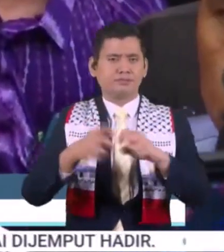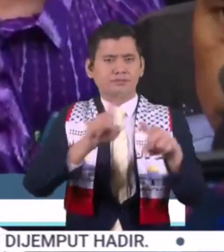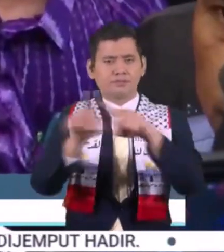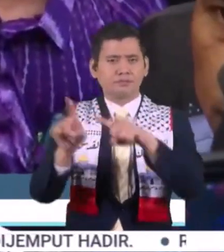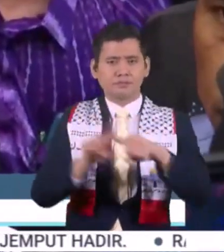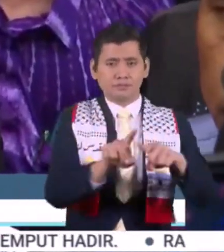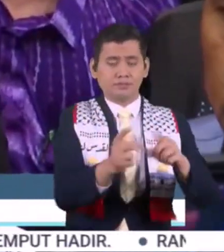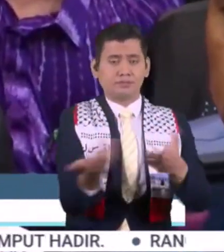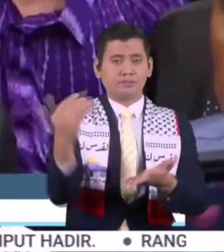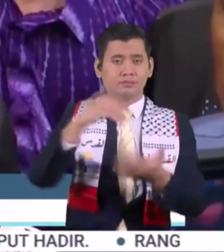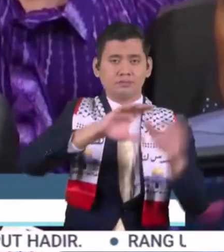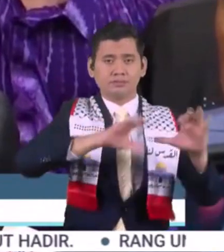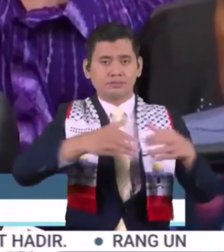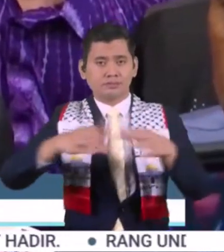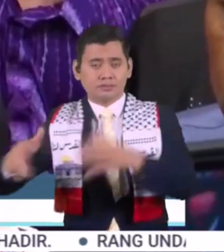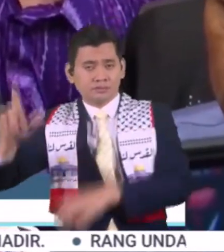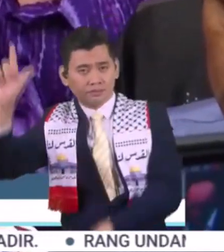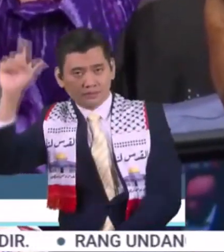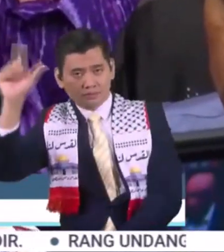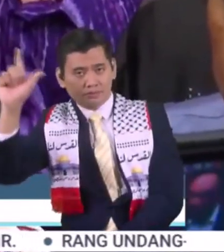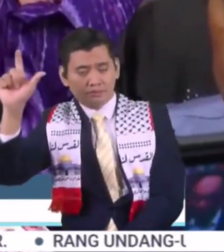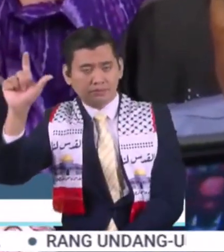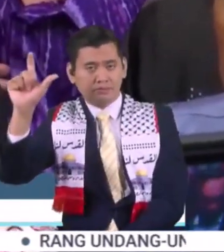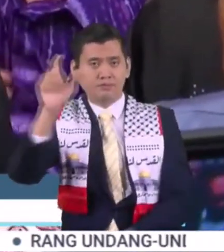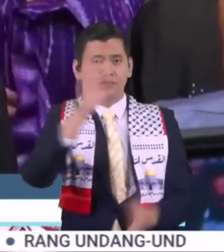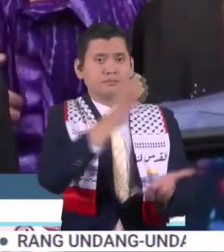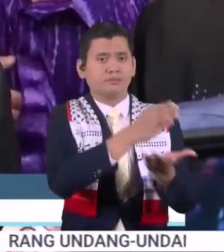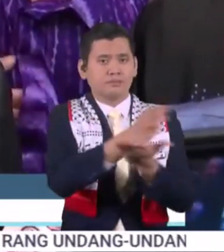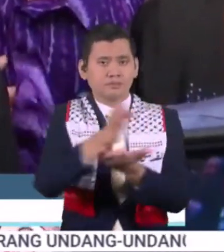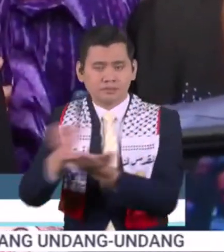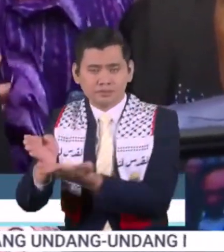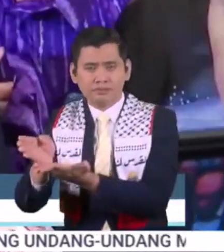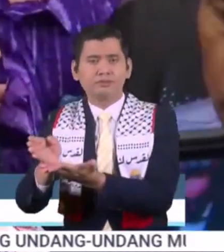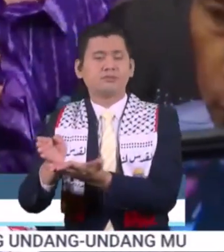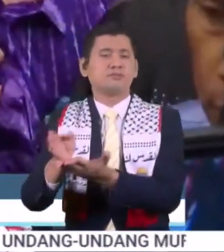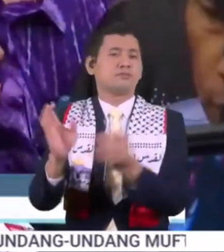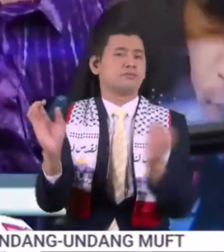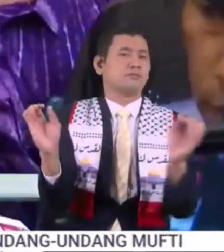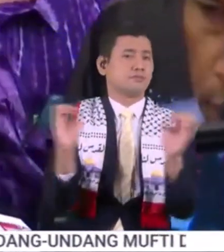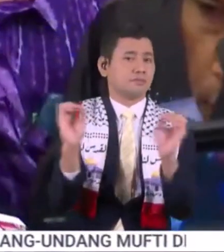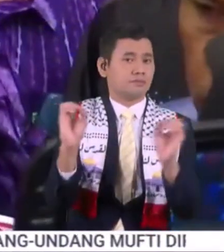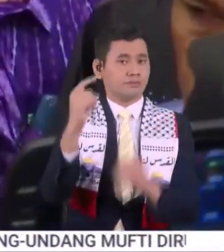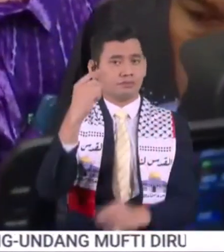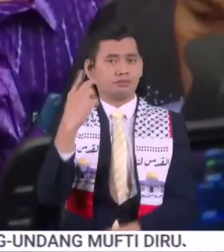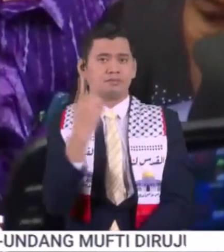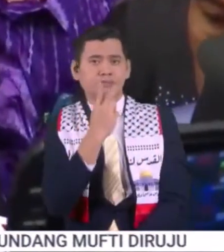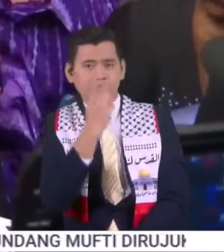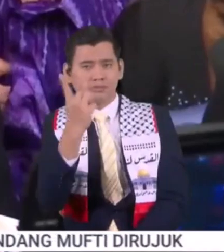beberapa, dan Maliki, Hanafi, Hambali dan pandangan-pandangan lain. Cuma kadang-kadang